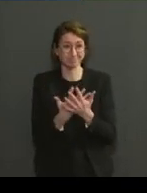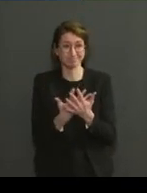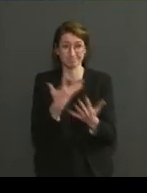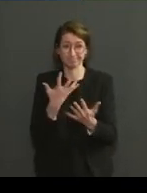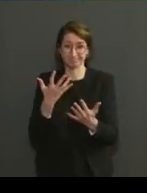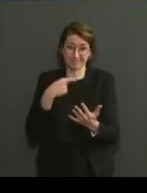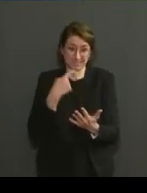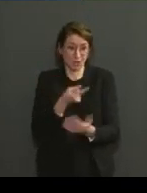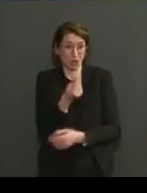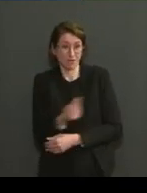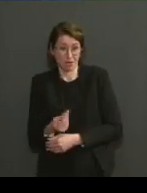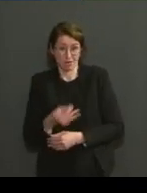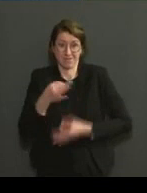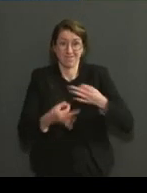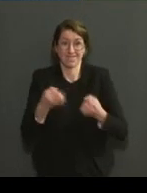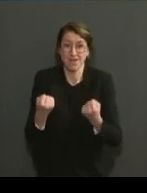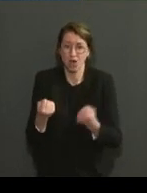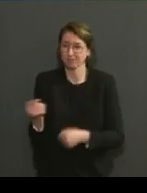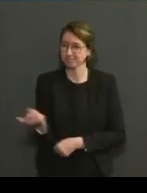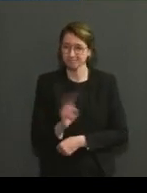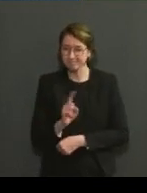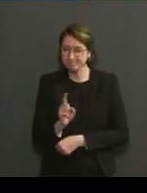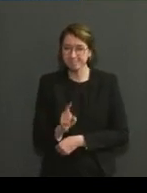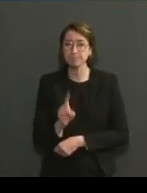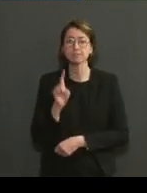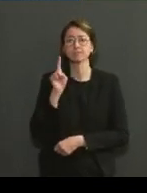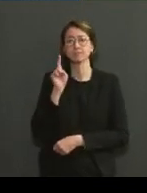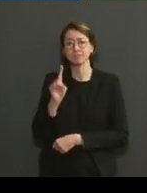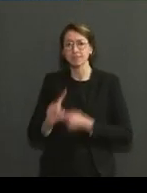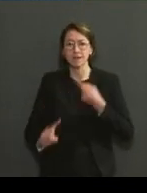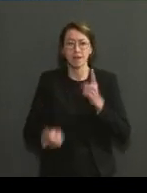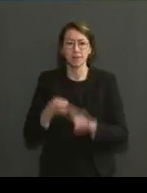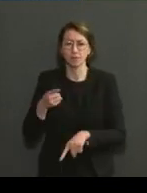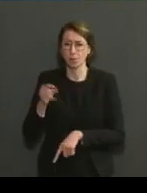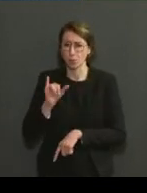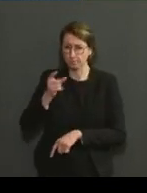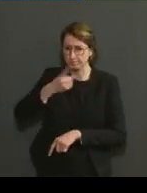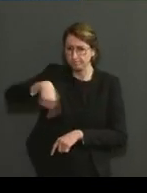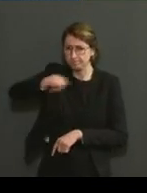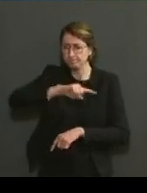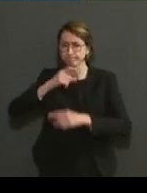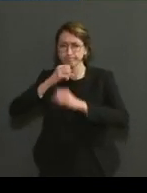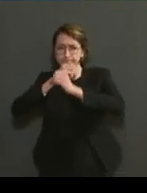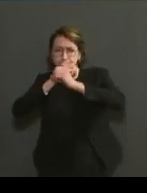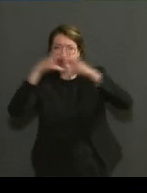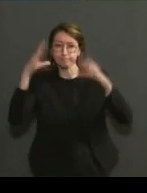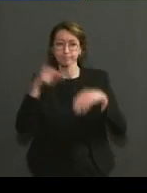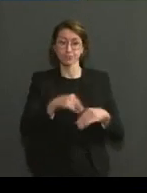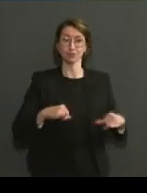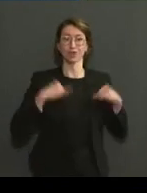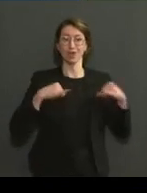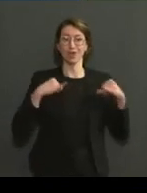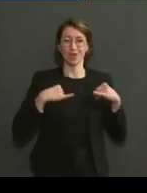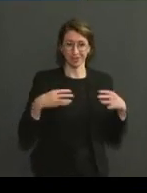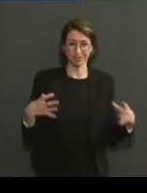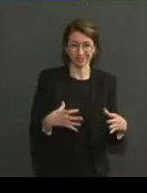choses. Un, redire que le contact entre les générations, et tout spécialement entre les deux extrêmes, les petits-enfants